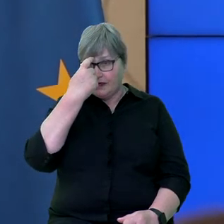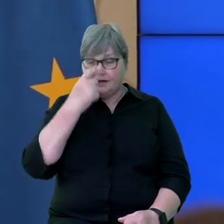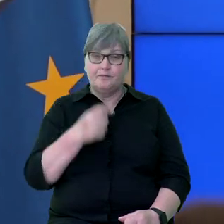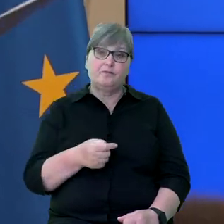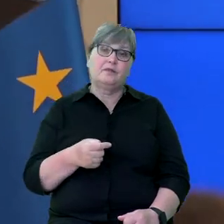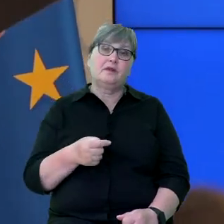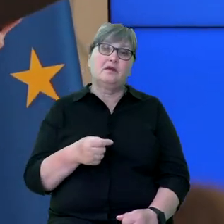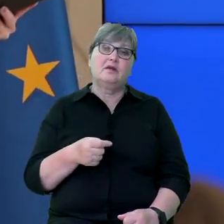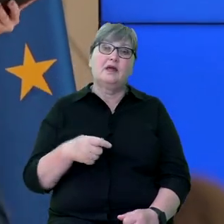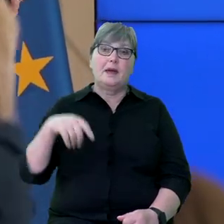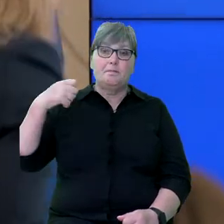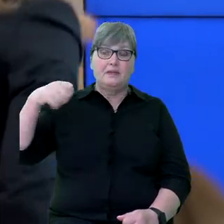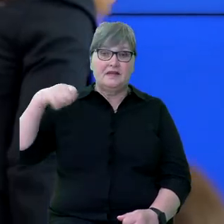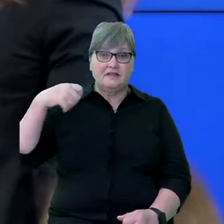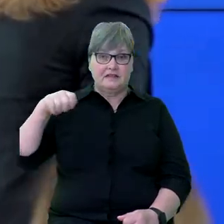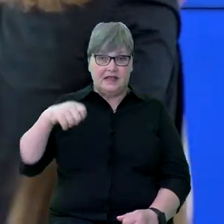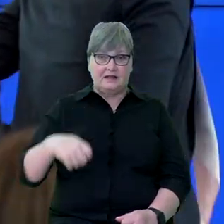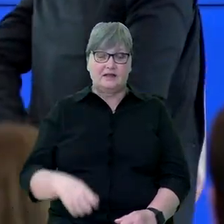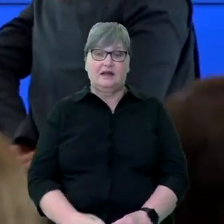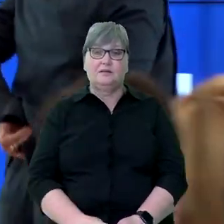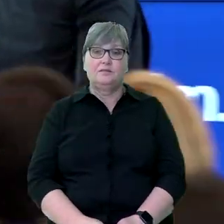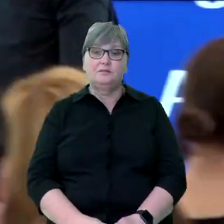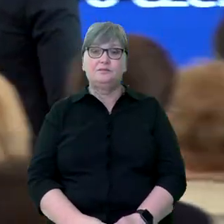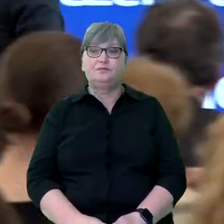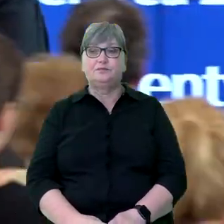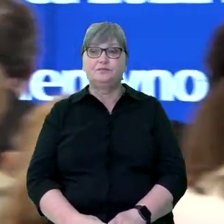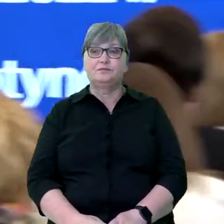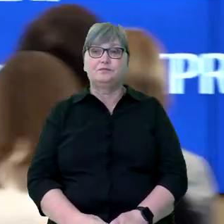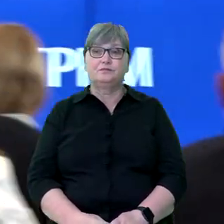List przekazał właśnie prezydent. Zapraszam do mikrofonów.